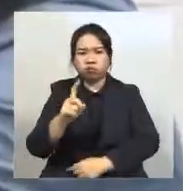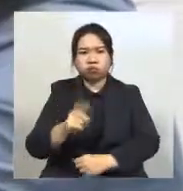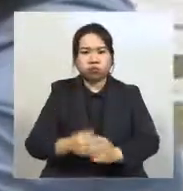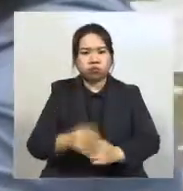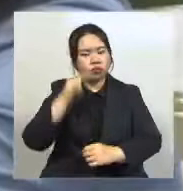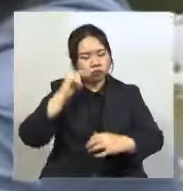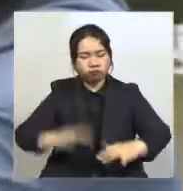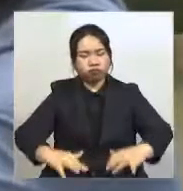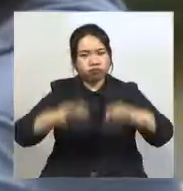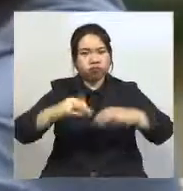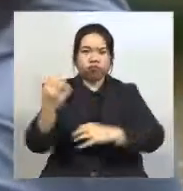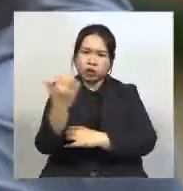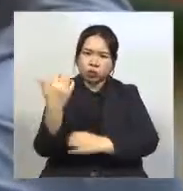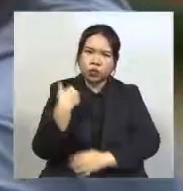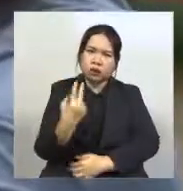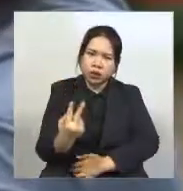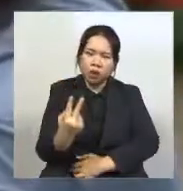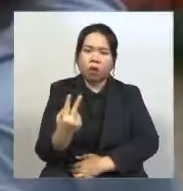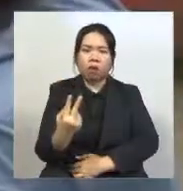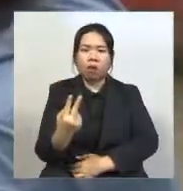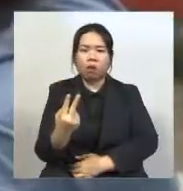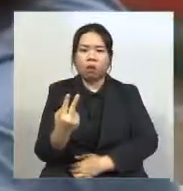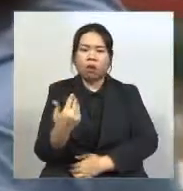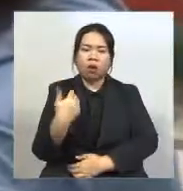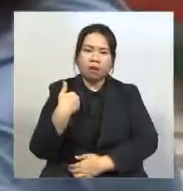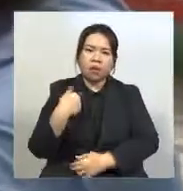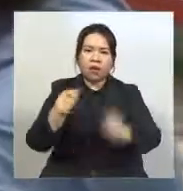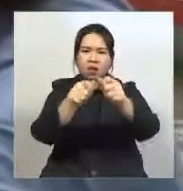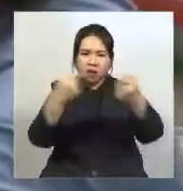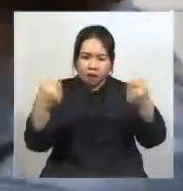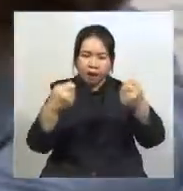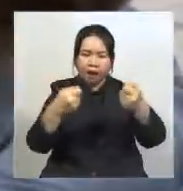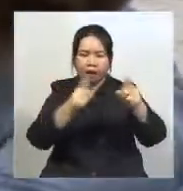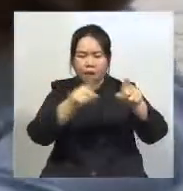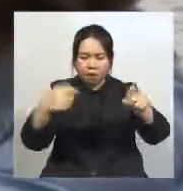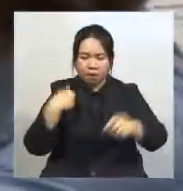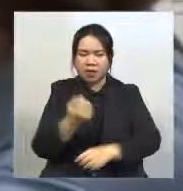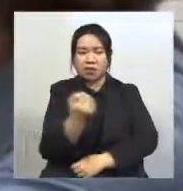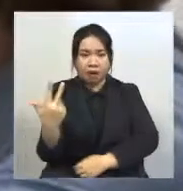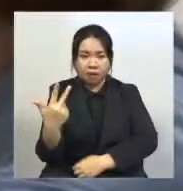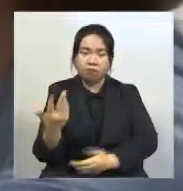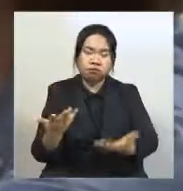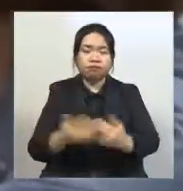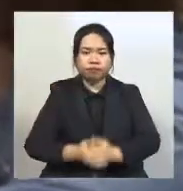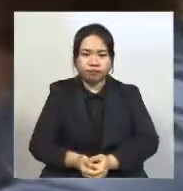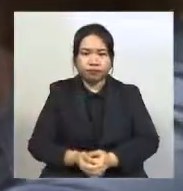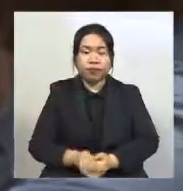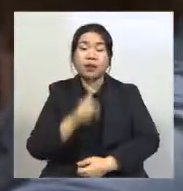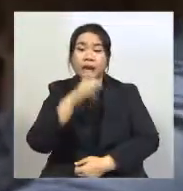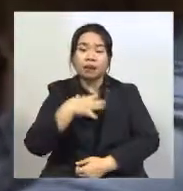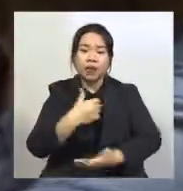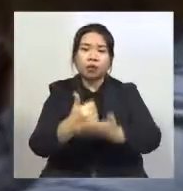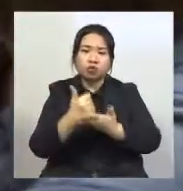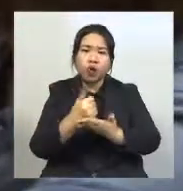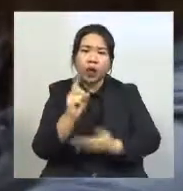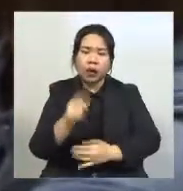หมดทีวี2เครื่องใส่ตู้เสื้อผ้า3หลัง ตอนที่เราประสบรถไฟอยู่นะพี่อยากได้ความช่วยเหลืออะไรเพิ่มเติมไ